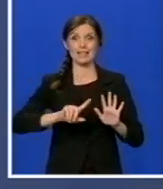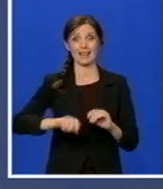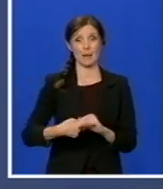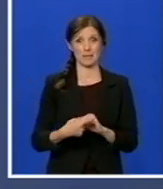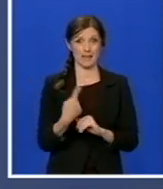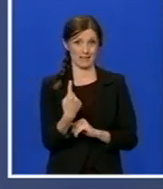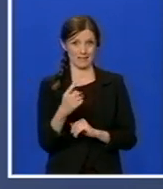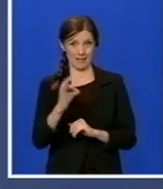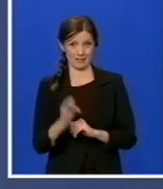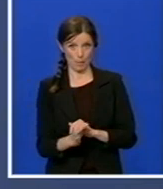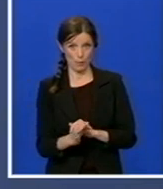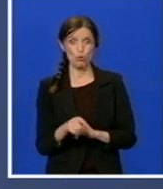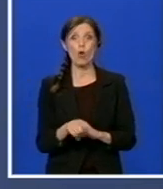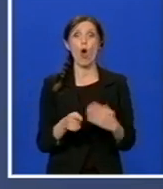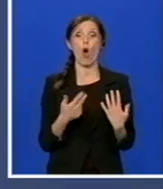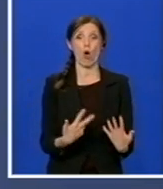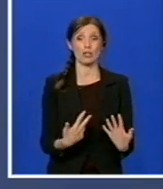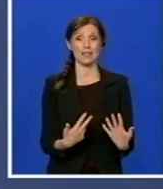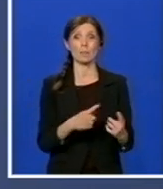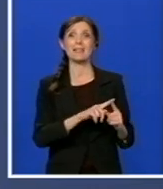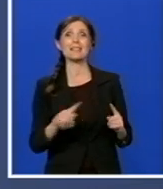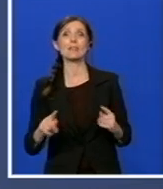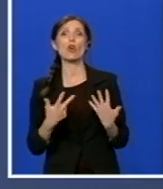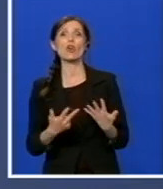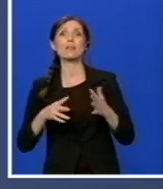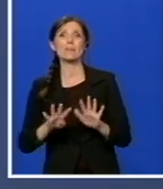7,1%, od 80 do 89 godina